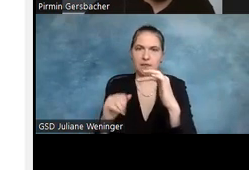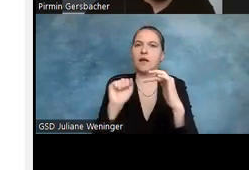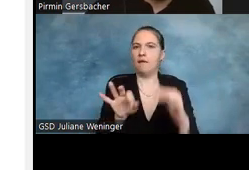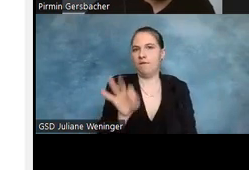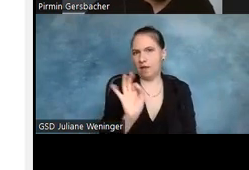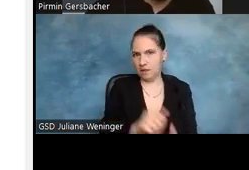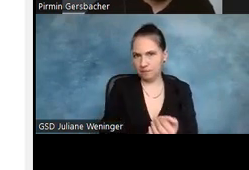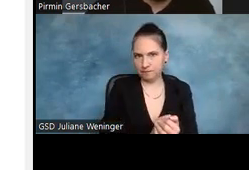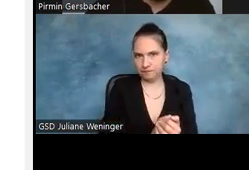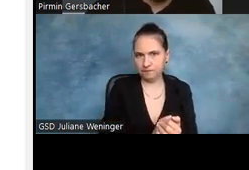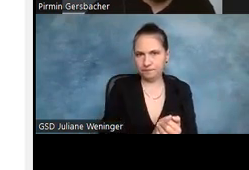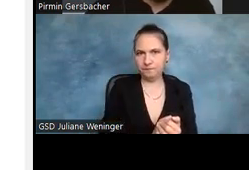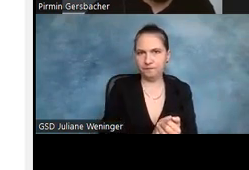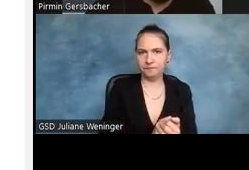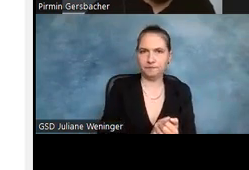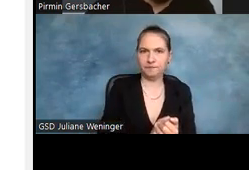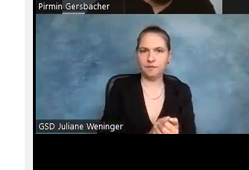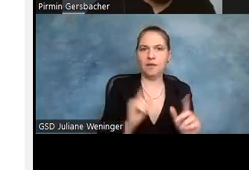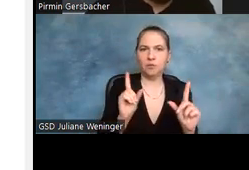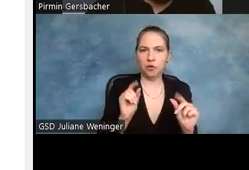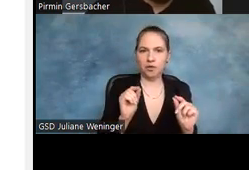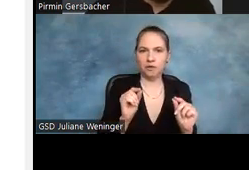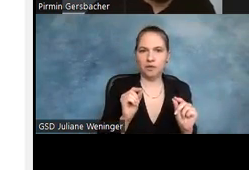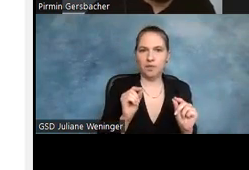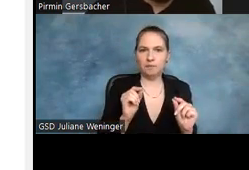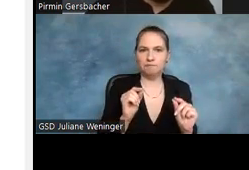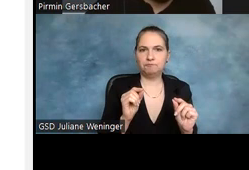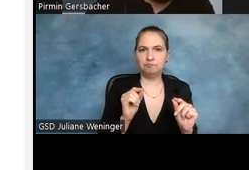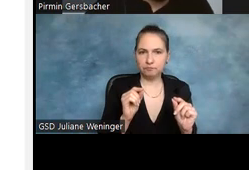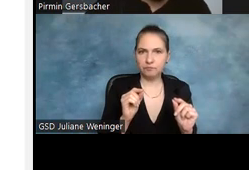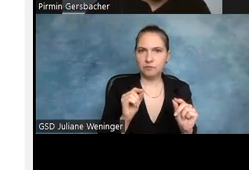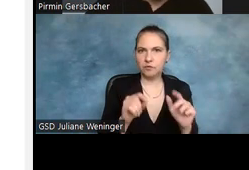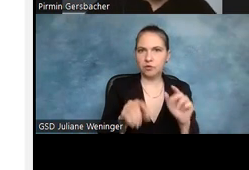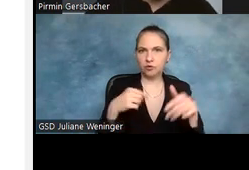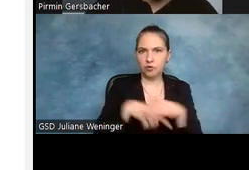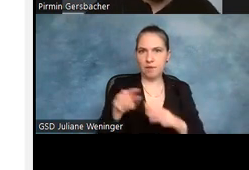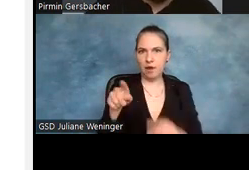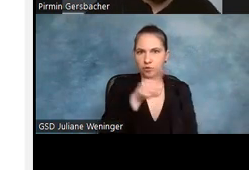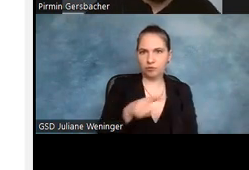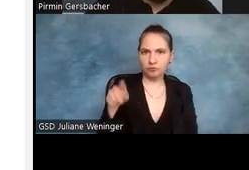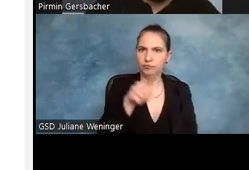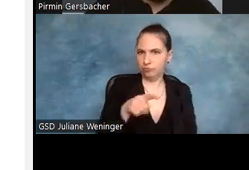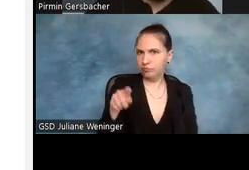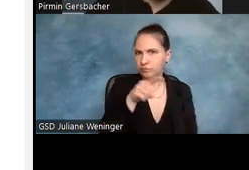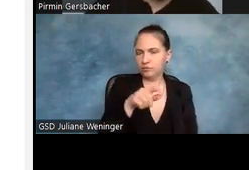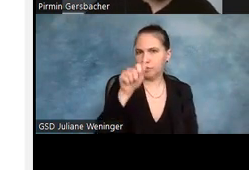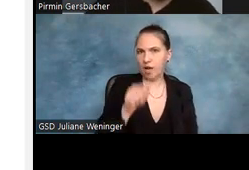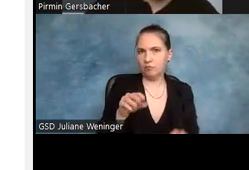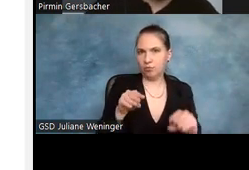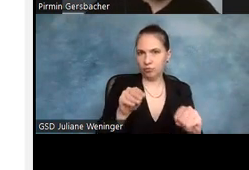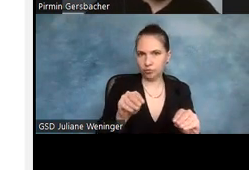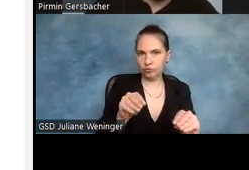kann. Also das heißt, diese Sachen sind bedienbar mit Maus. Da kann man eben